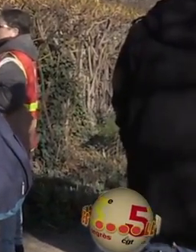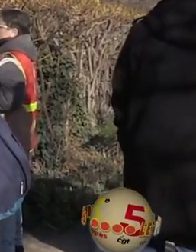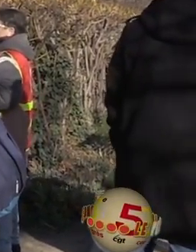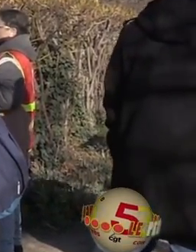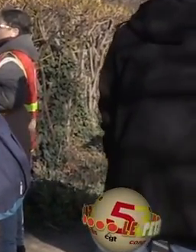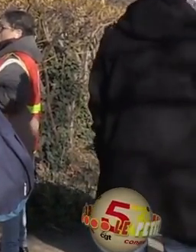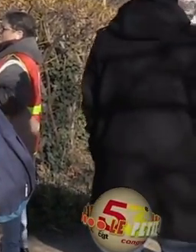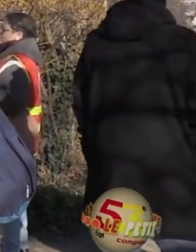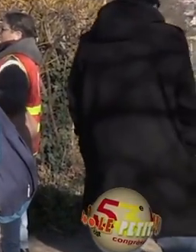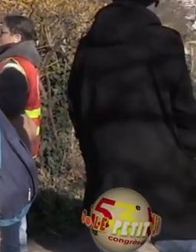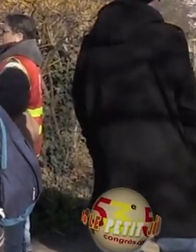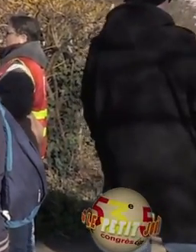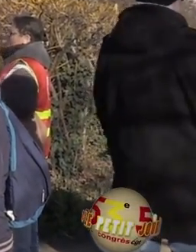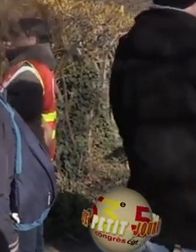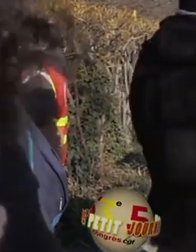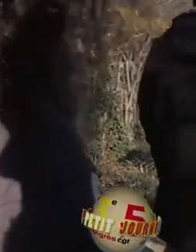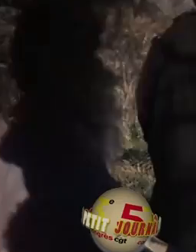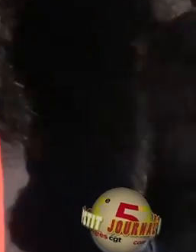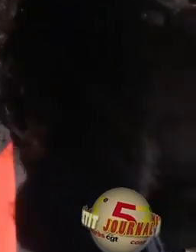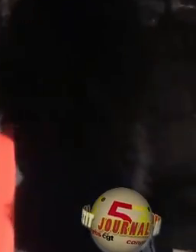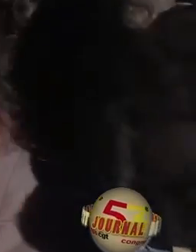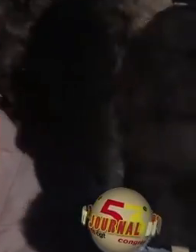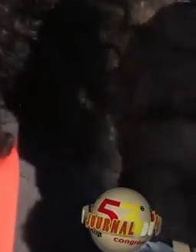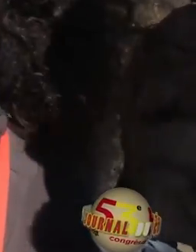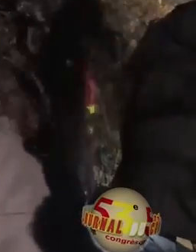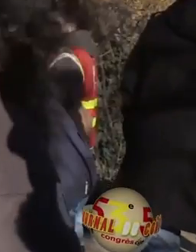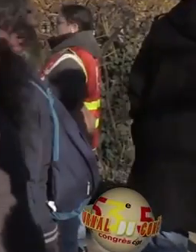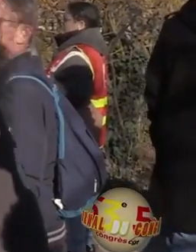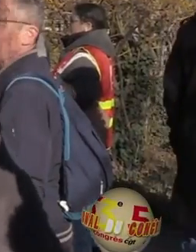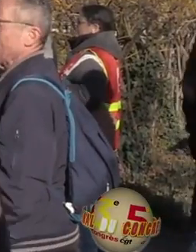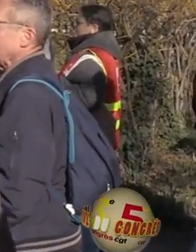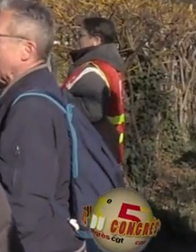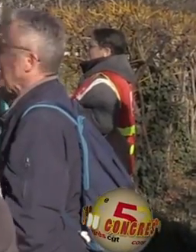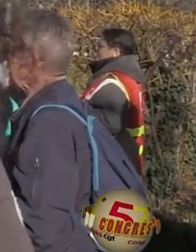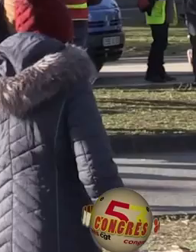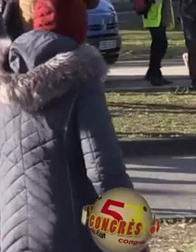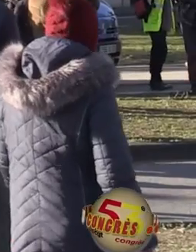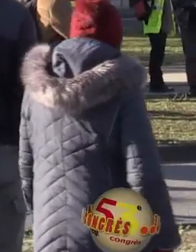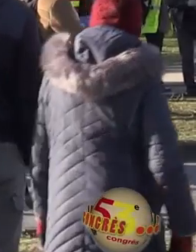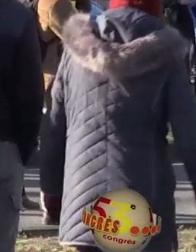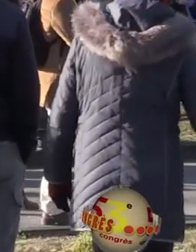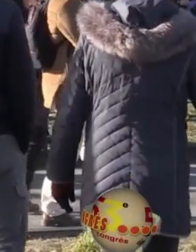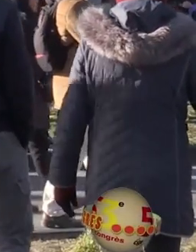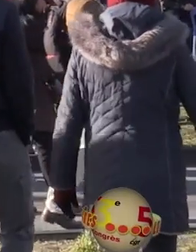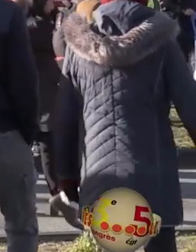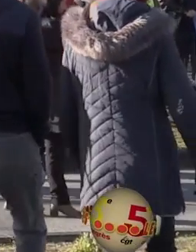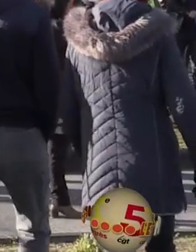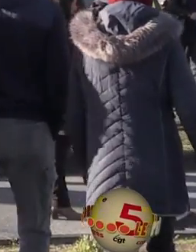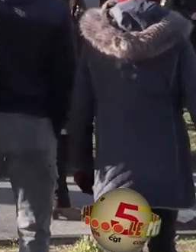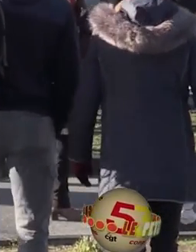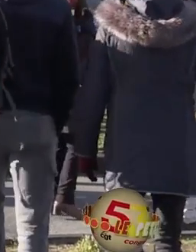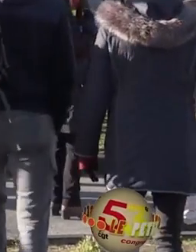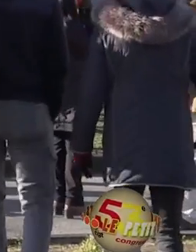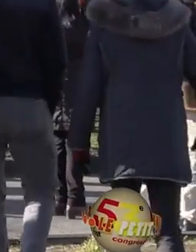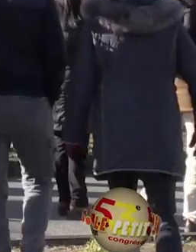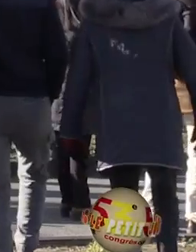hyper contente aujourd'hui de manifester à Clermont-Ferrand. Voilà, un nouveau parcours, des nouveaux collègues pour manifester, pour discuter. Du vin chaud, ça c'est super, on est